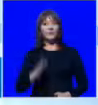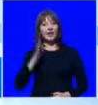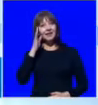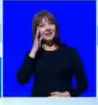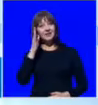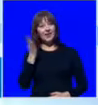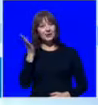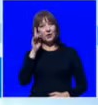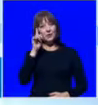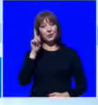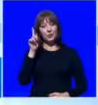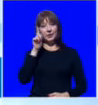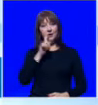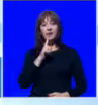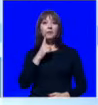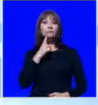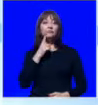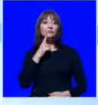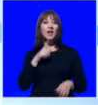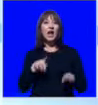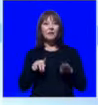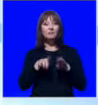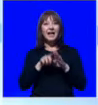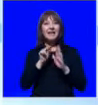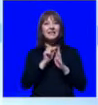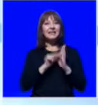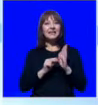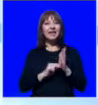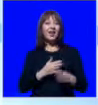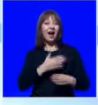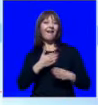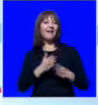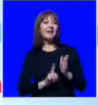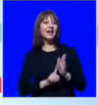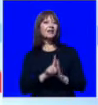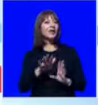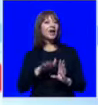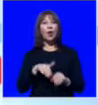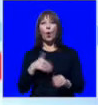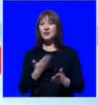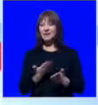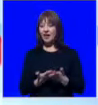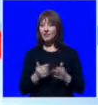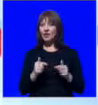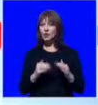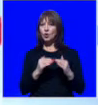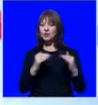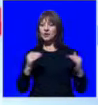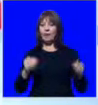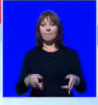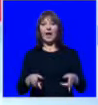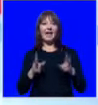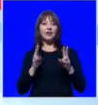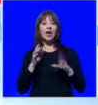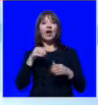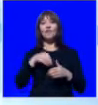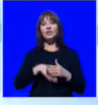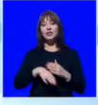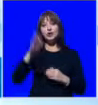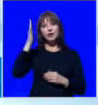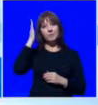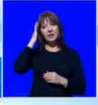Здравейте, с още от деня. Уравнението, чийто краен резултат беше оставка, на този етап изглежда решено. Вътрешният